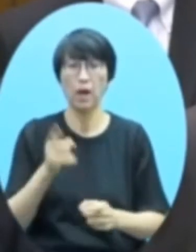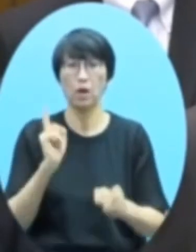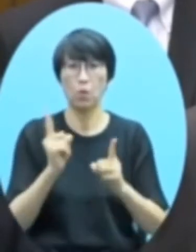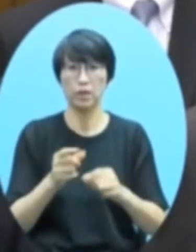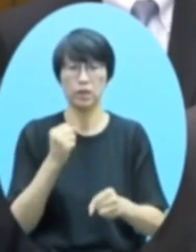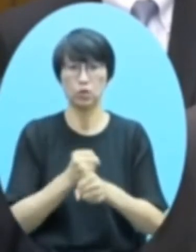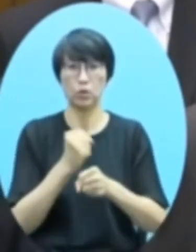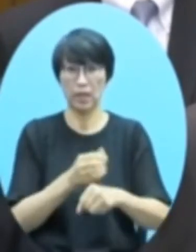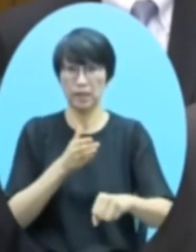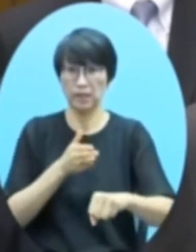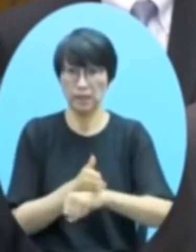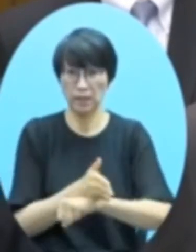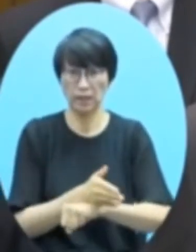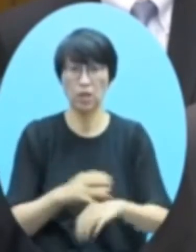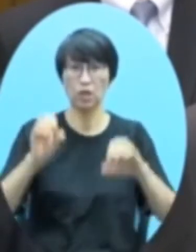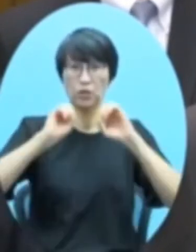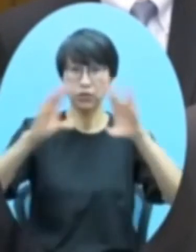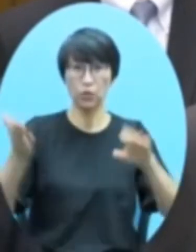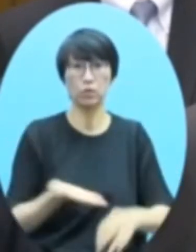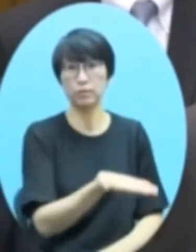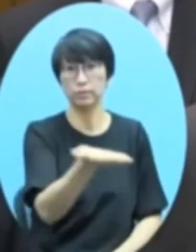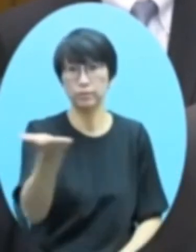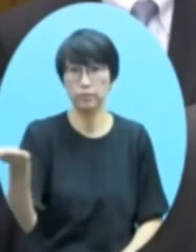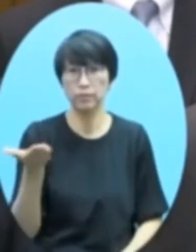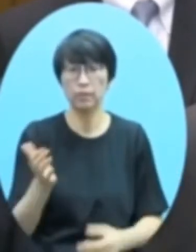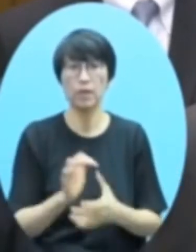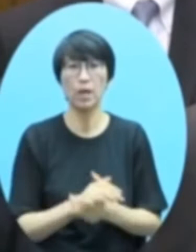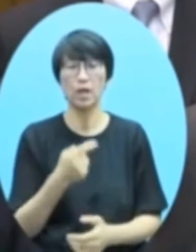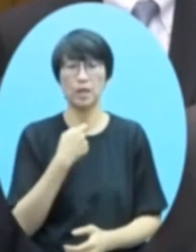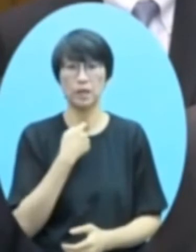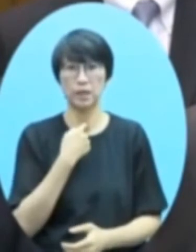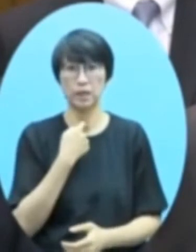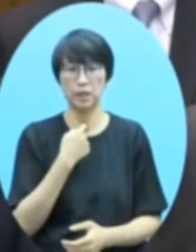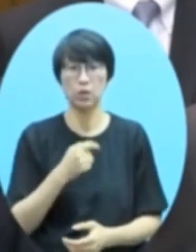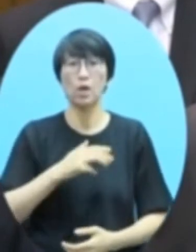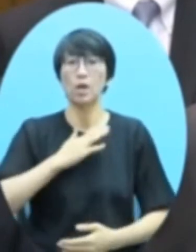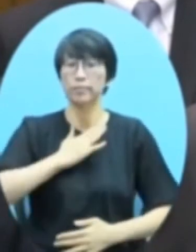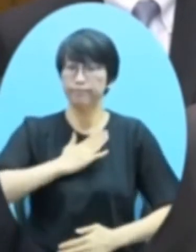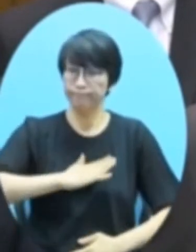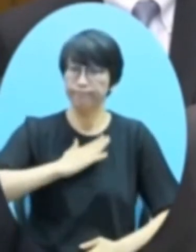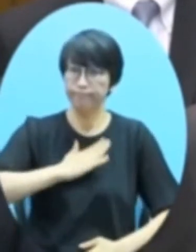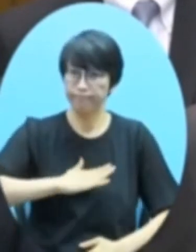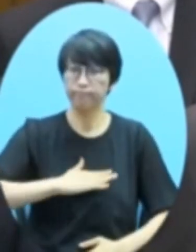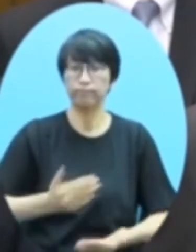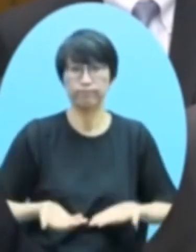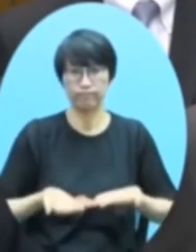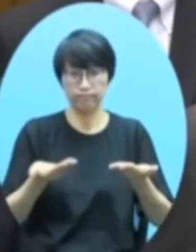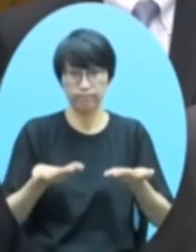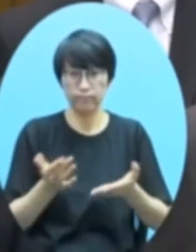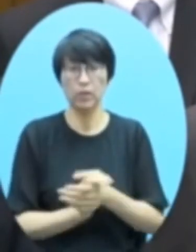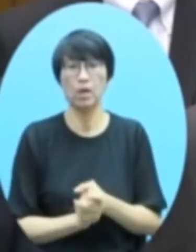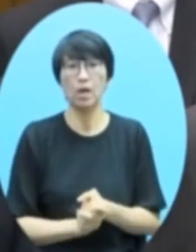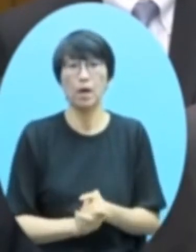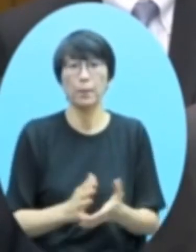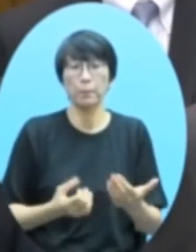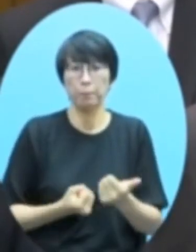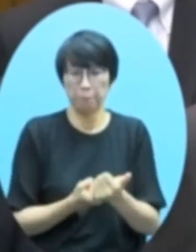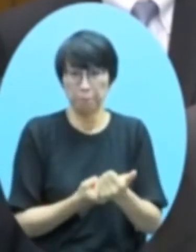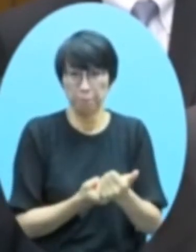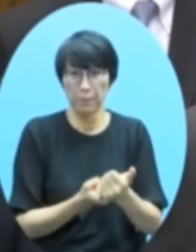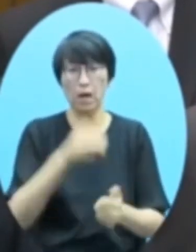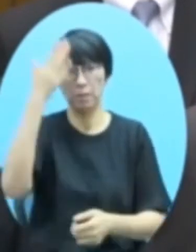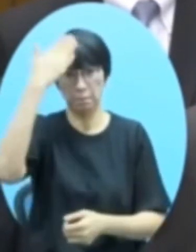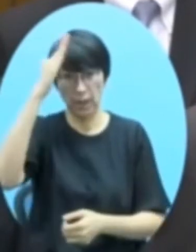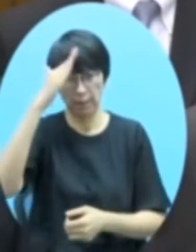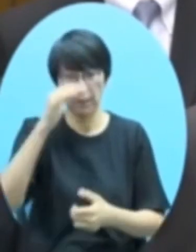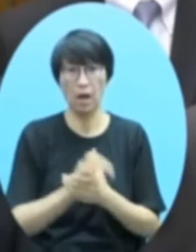上得班嘅話咧，我呼籲廣大僱主咧應該係要體諒、彈性處理、包容嘅態度， 係呢